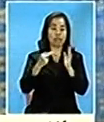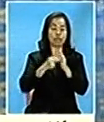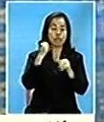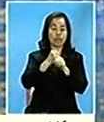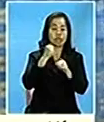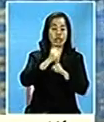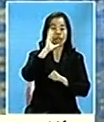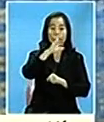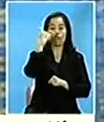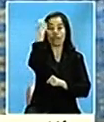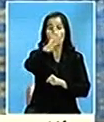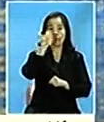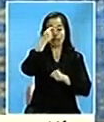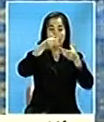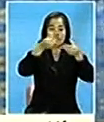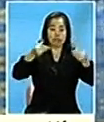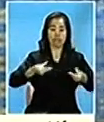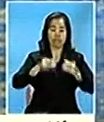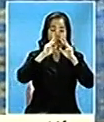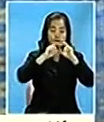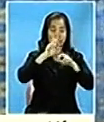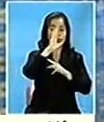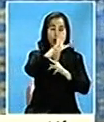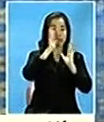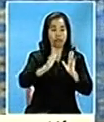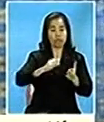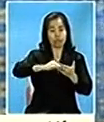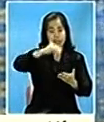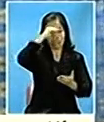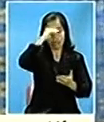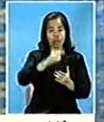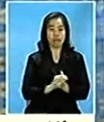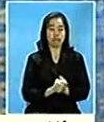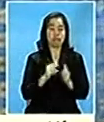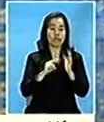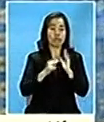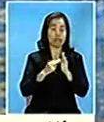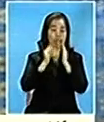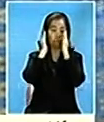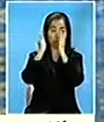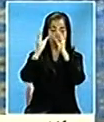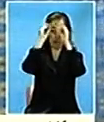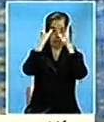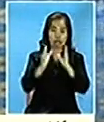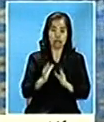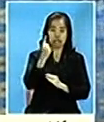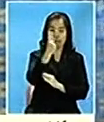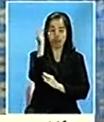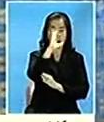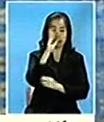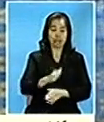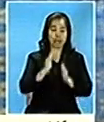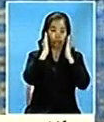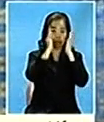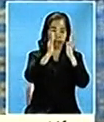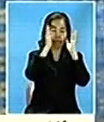ครับแปลว่างานวิจัยนั้นเนี่ยไม่ได้จำกัดเฉพาะข้าราชการในมหาวิทยาลัย